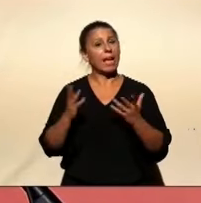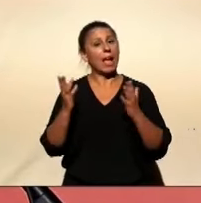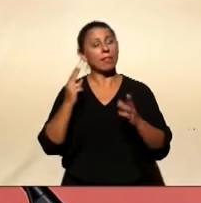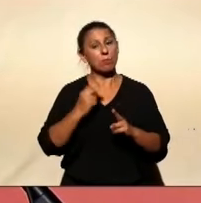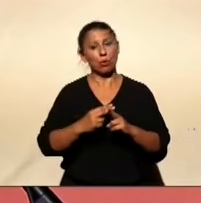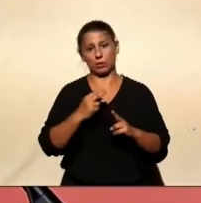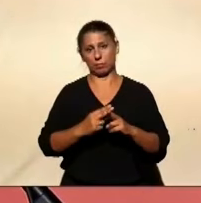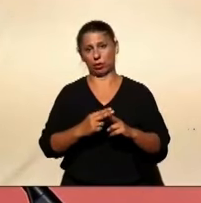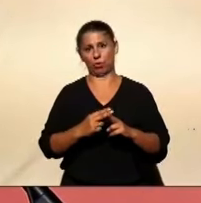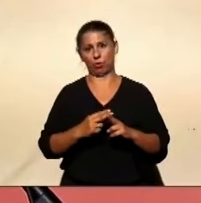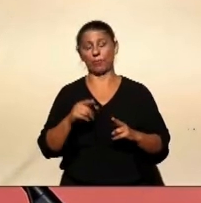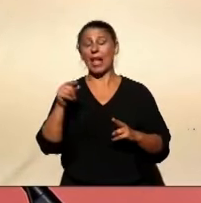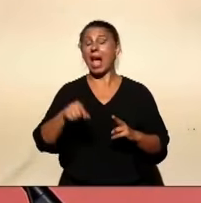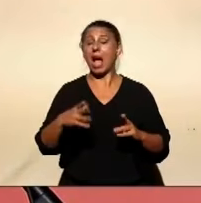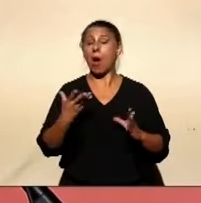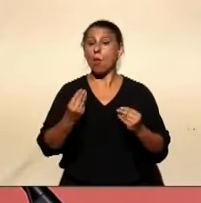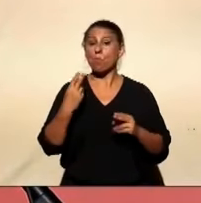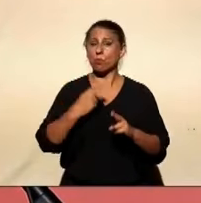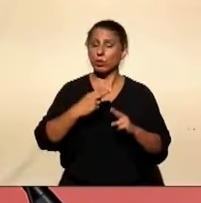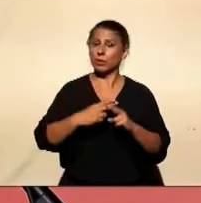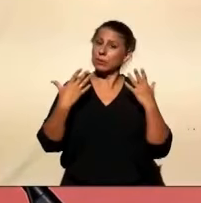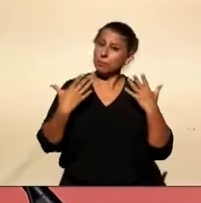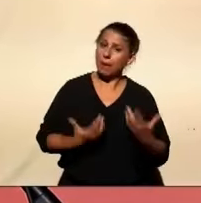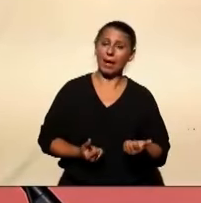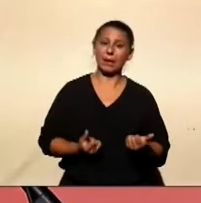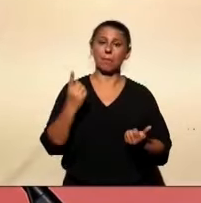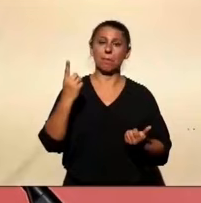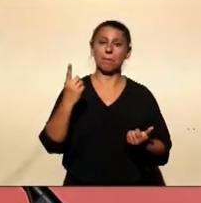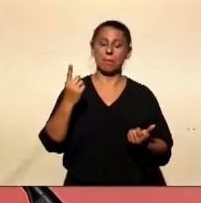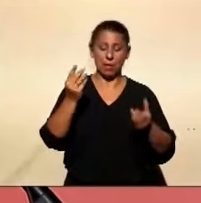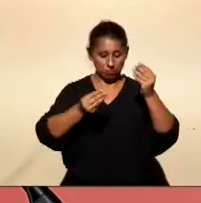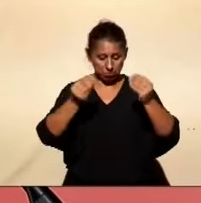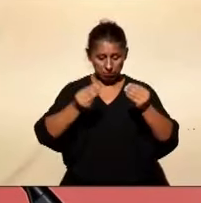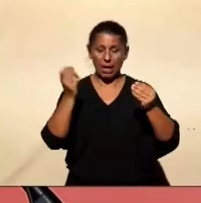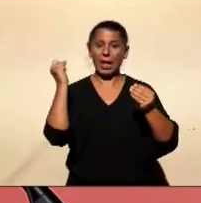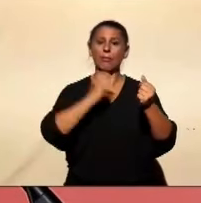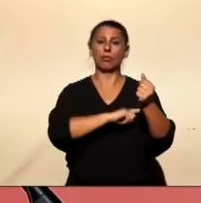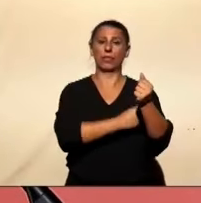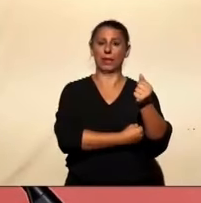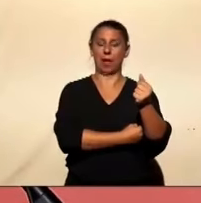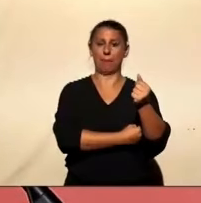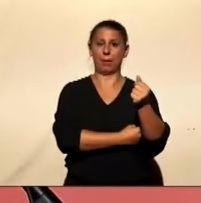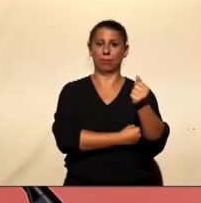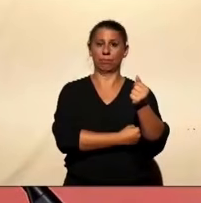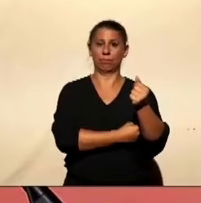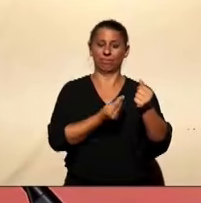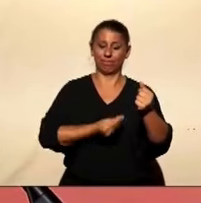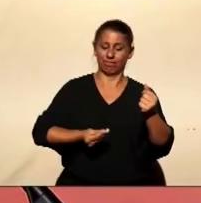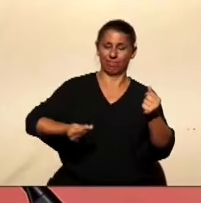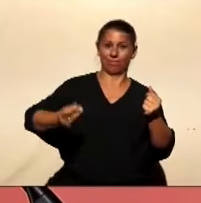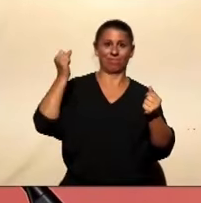σημαντικό. Και αυτό είναι ότι υπάρχει μια υπολογίσιμη δύναμη για να δυναμώνει